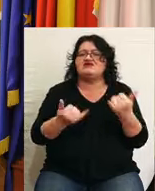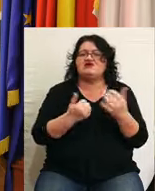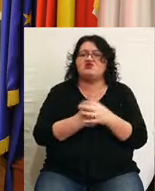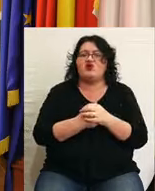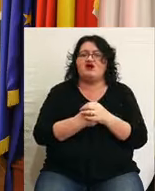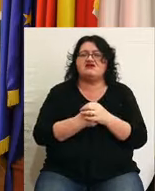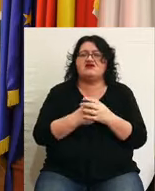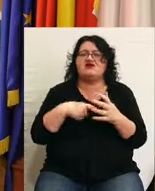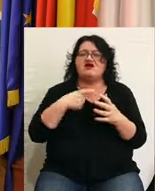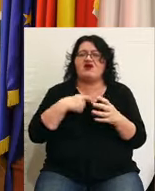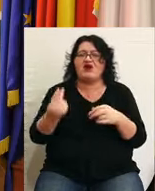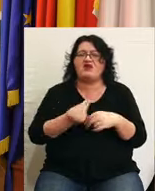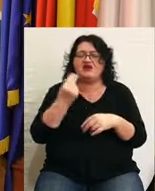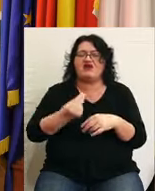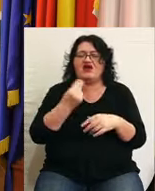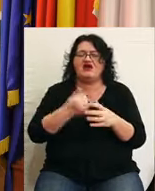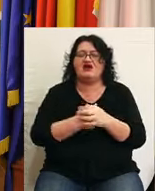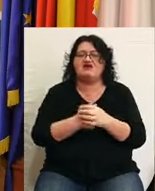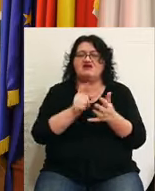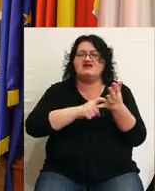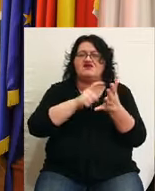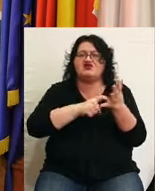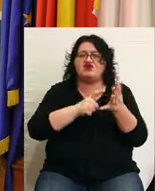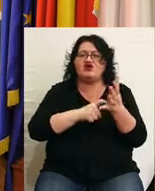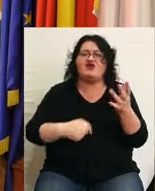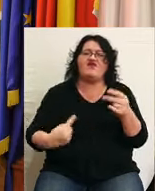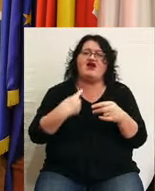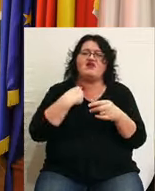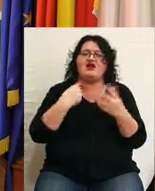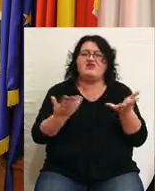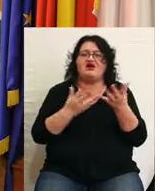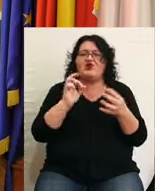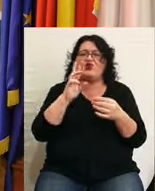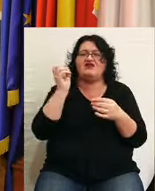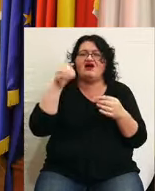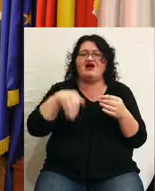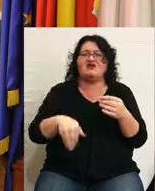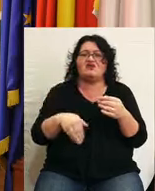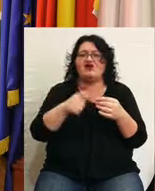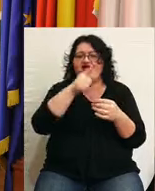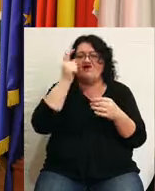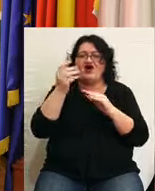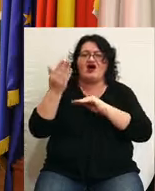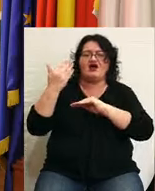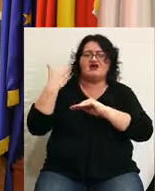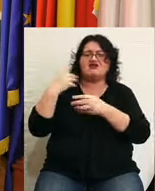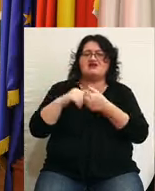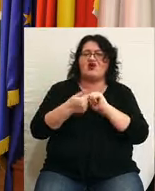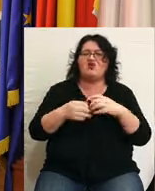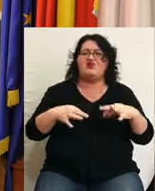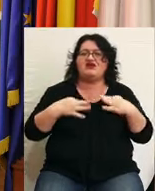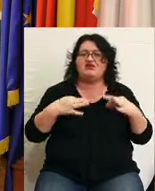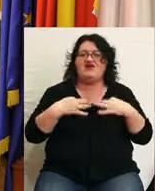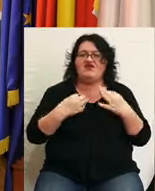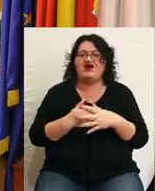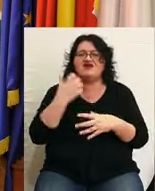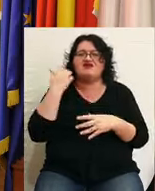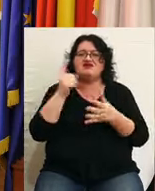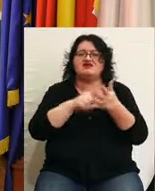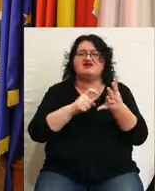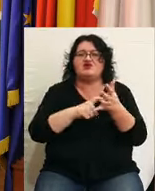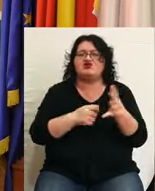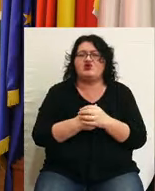mai bine să fi cerut insolvența Colterm în vară sau în primăvară, când vi s-au